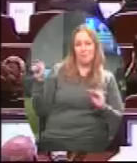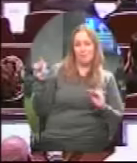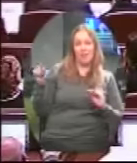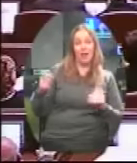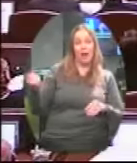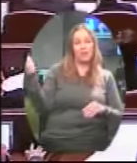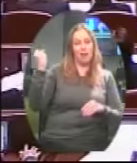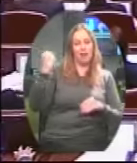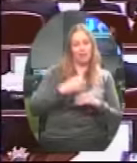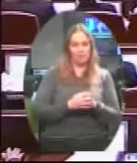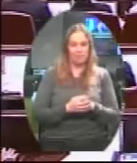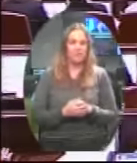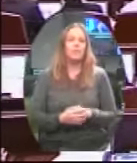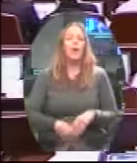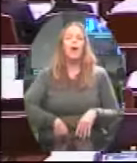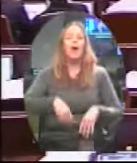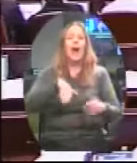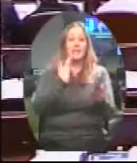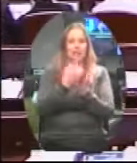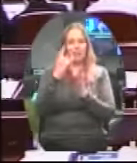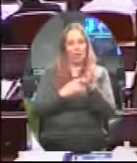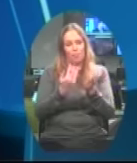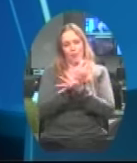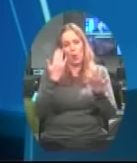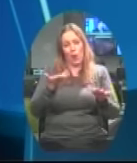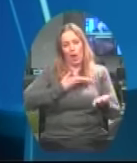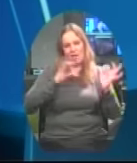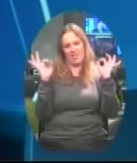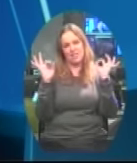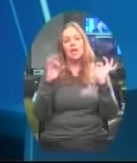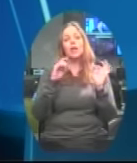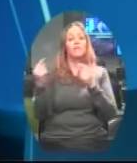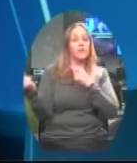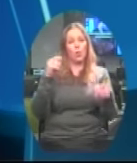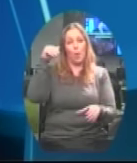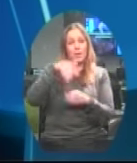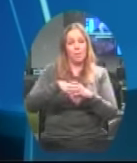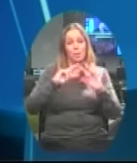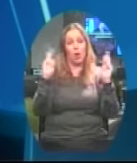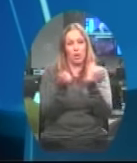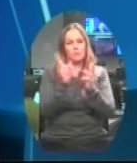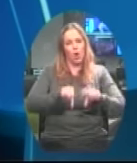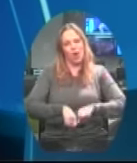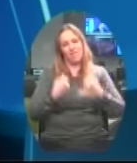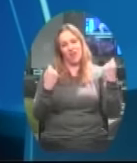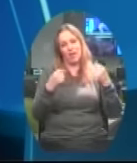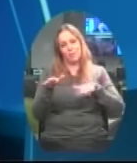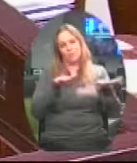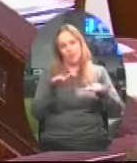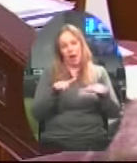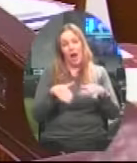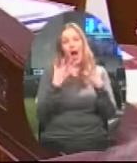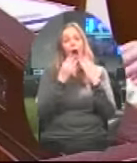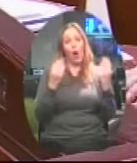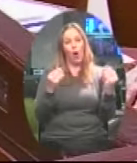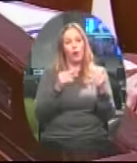גדולה. הצעת החוק כצפוי לא התקבלה, וכנראה שרק ויכוח פנימי בתוך הקואליציה יכול לפרק את הממשלה. הרוב שלה הוא אמנם